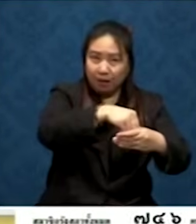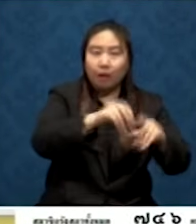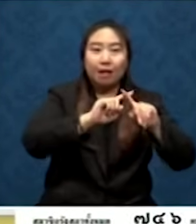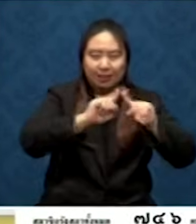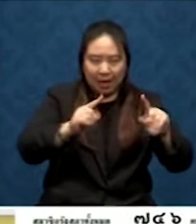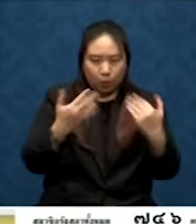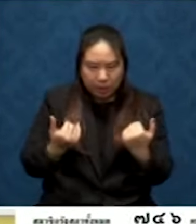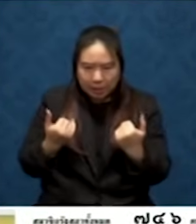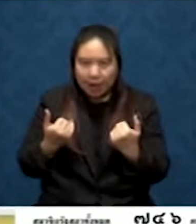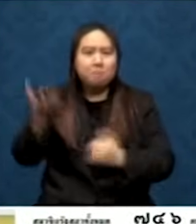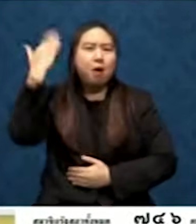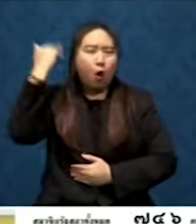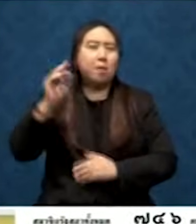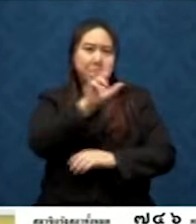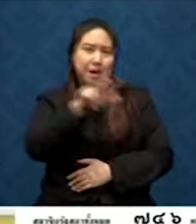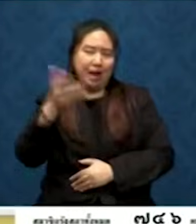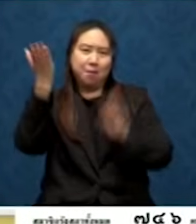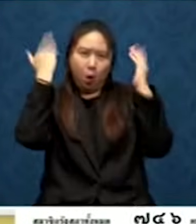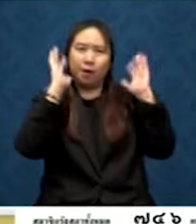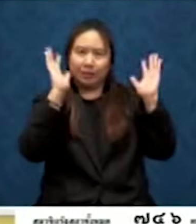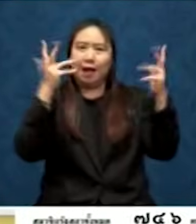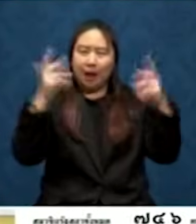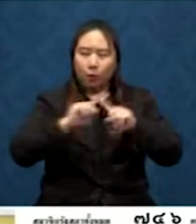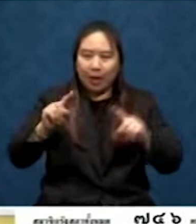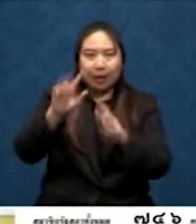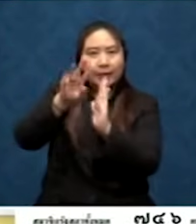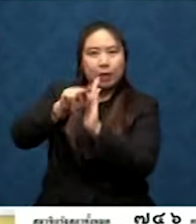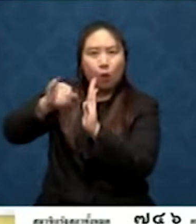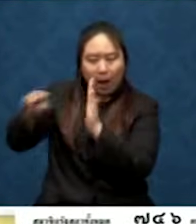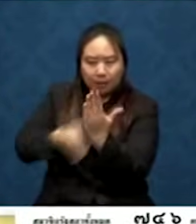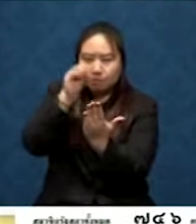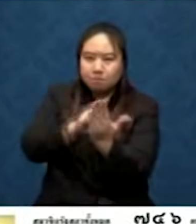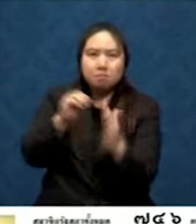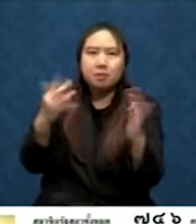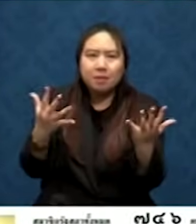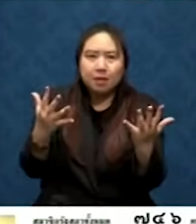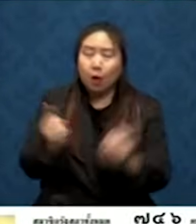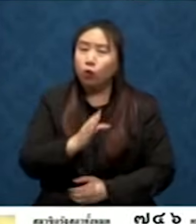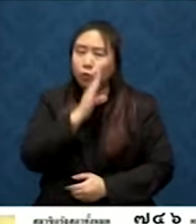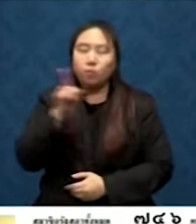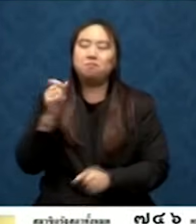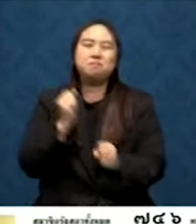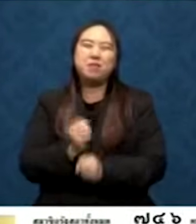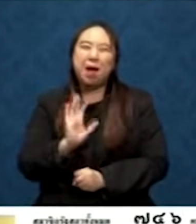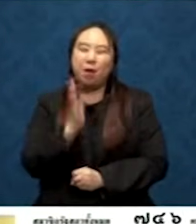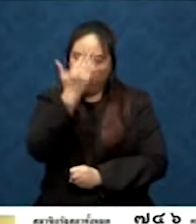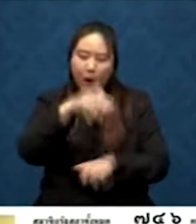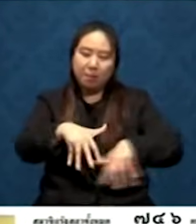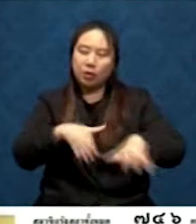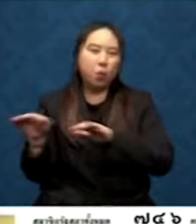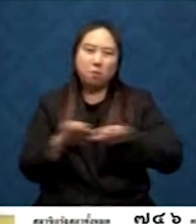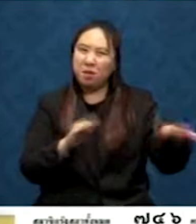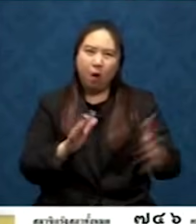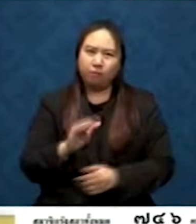คำสั่งนโยบายใช่หรือไม่ถ้าท่านบอกว่าถ้าไม่ทำแล้วเพราะประชาชนไม่พร้อมผมคิดว่าฟังไม่ขึ้นครับ